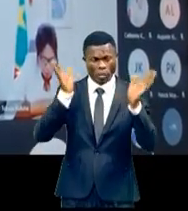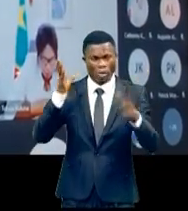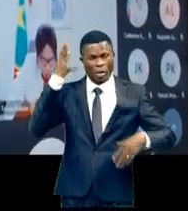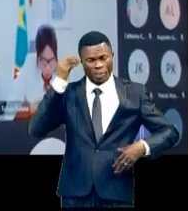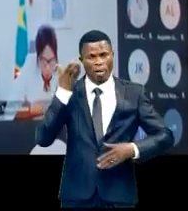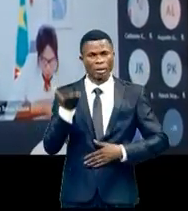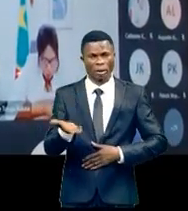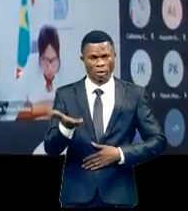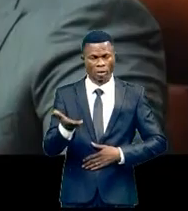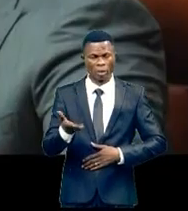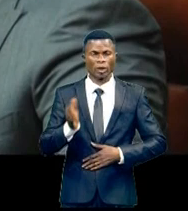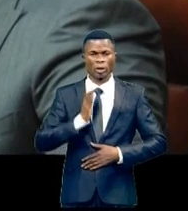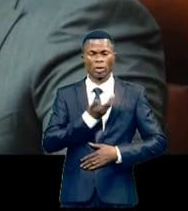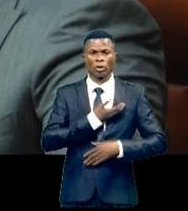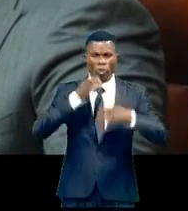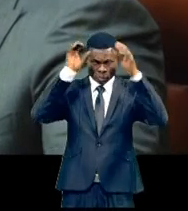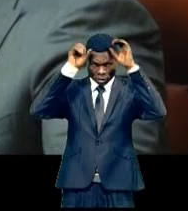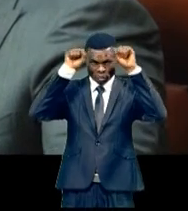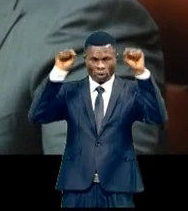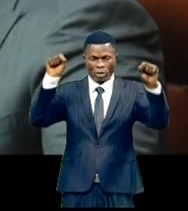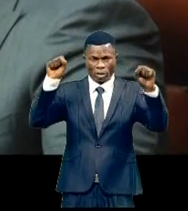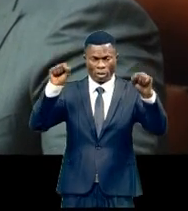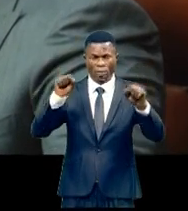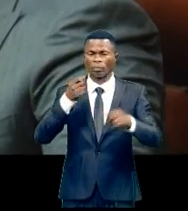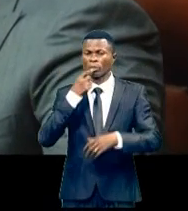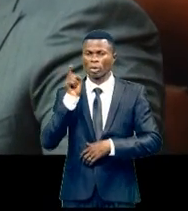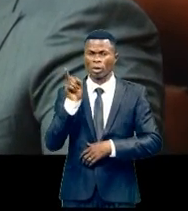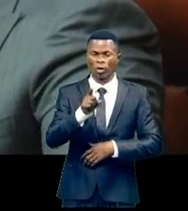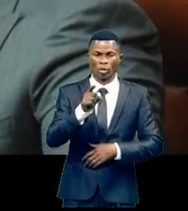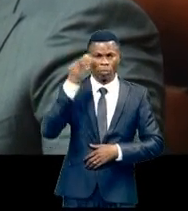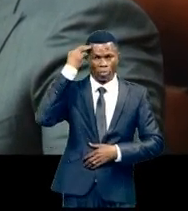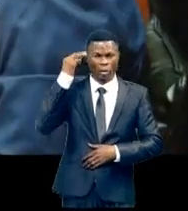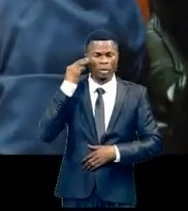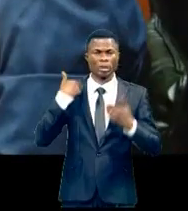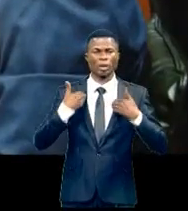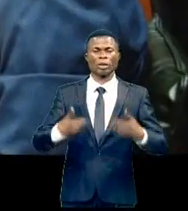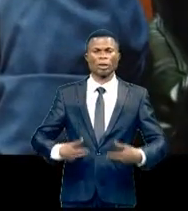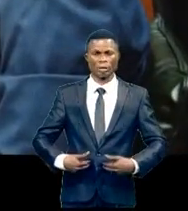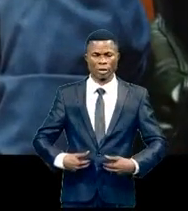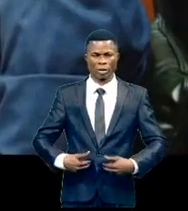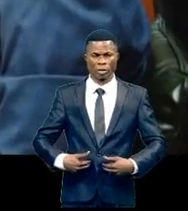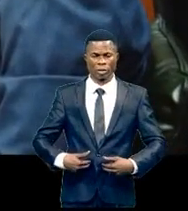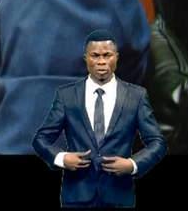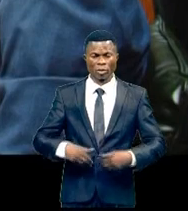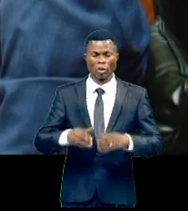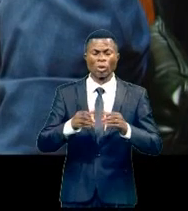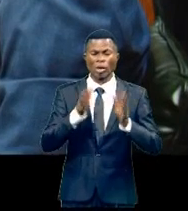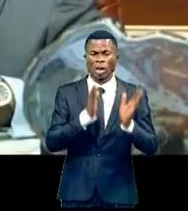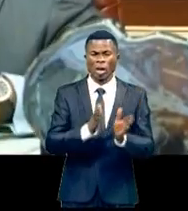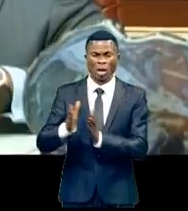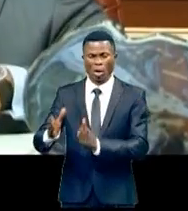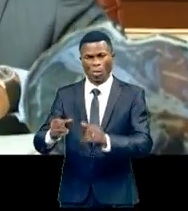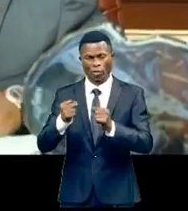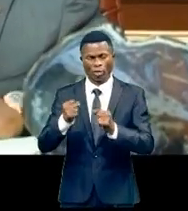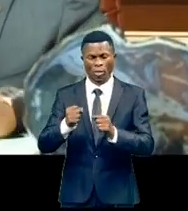situation, le président de la République a instruit le ministre de la Santé publique à prendre toutes les dispositions pour